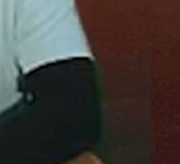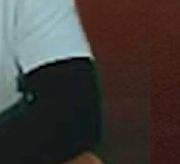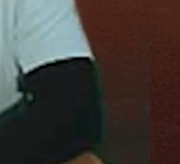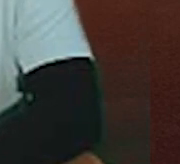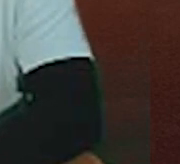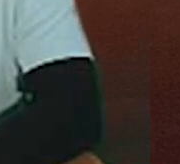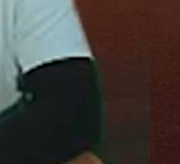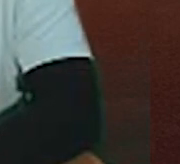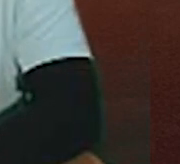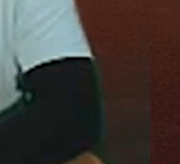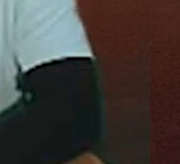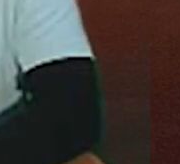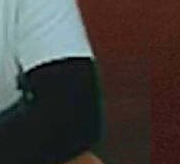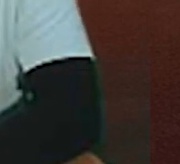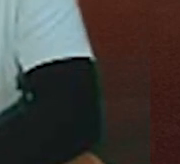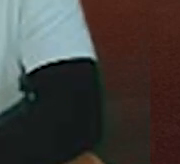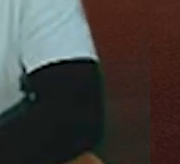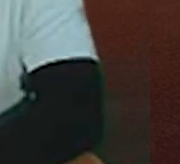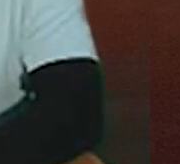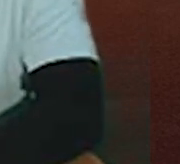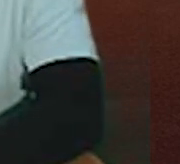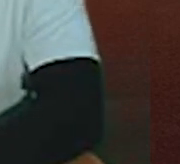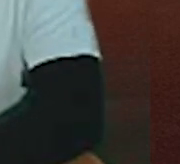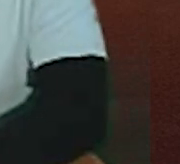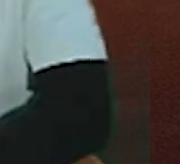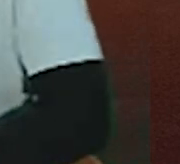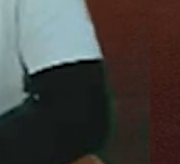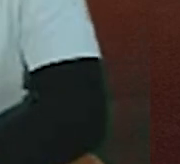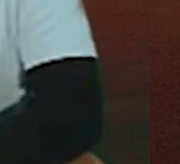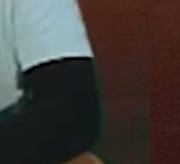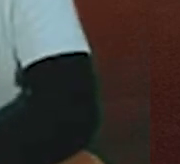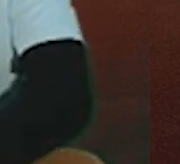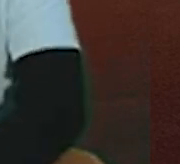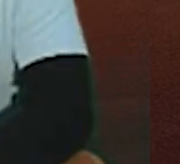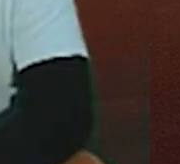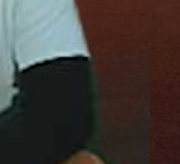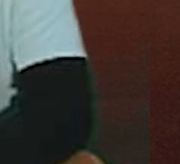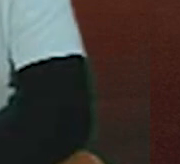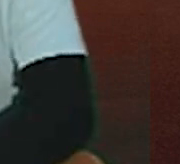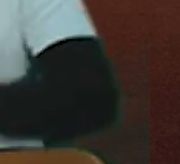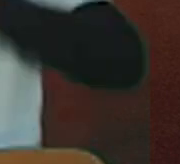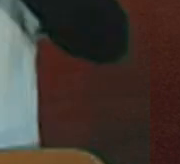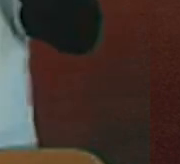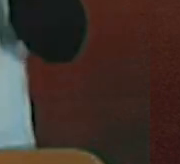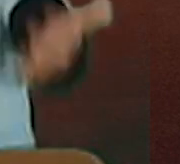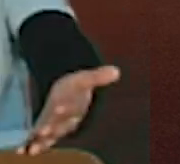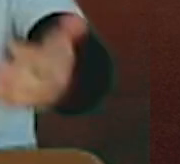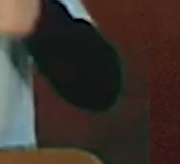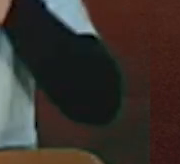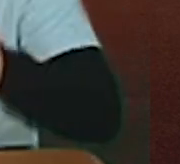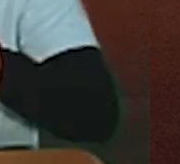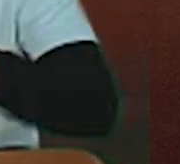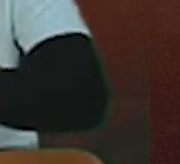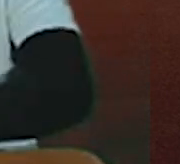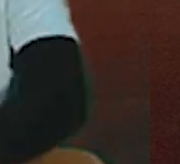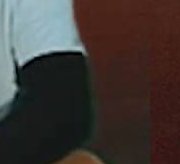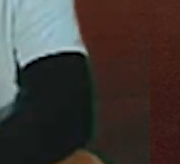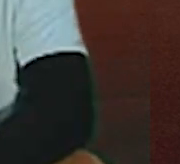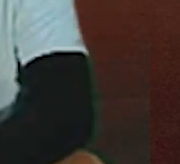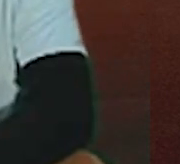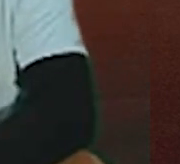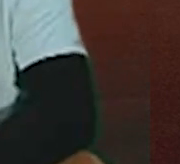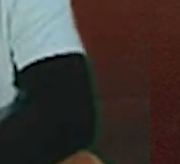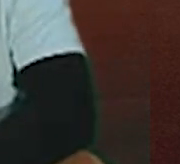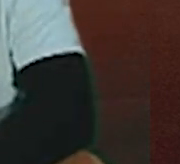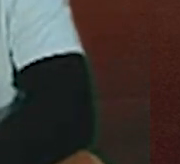ng pictures. Ako nang bahala sa merienda niyo. Ayos! Kaya naman. Maraming salamat, sir. Nag-enjoy